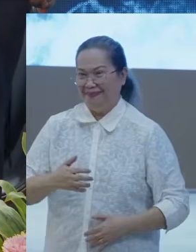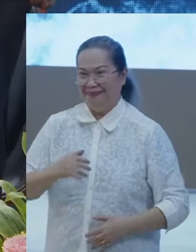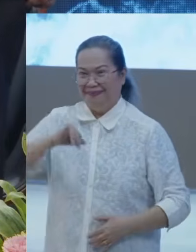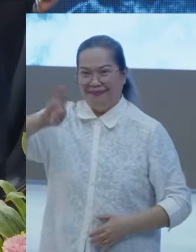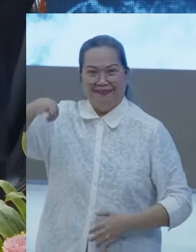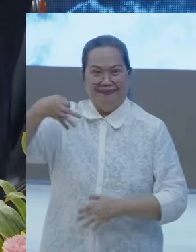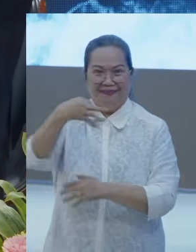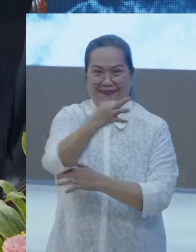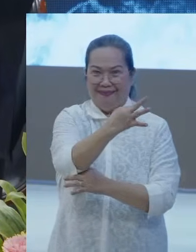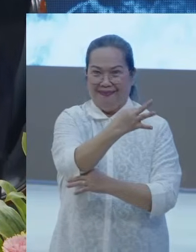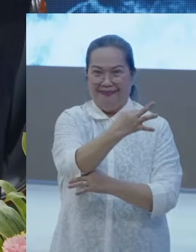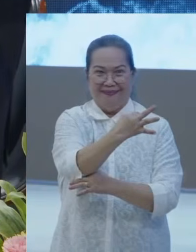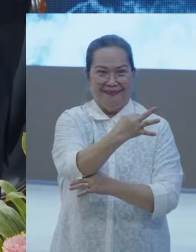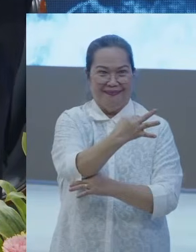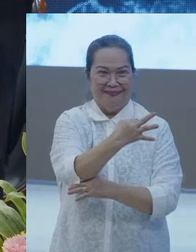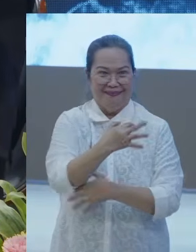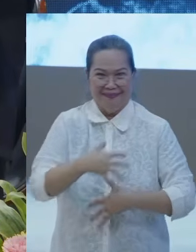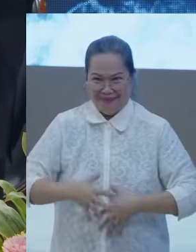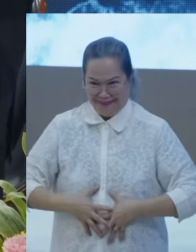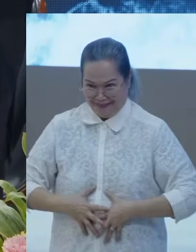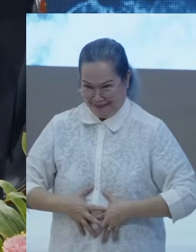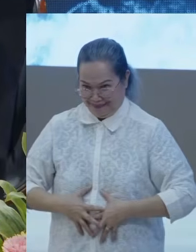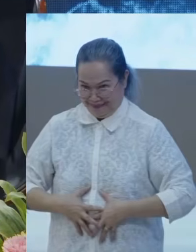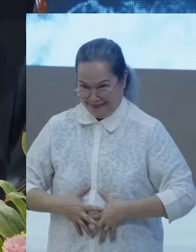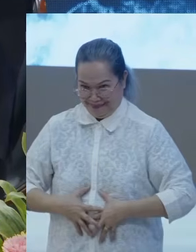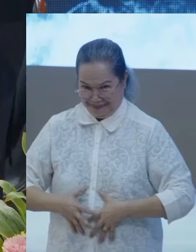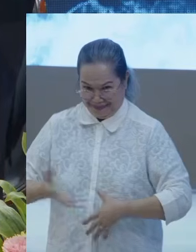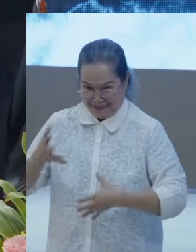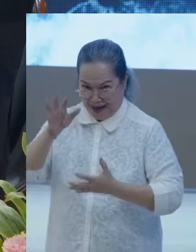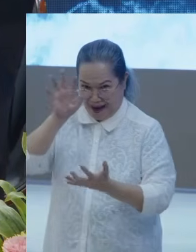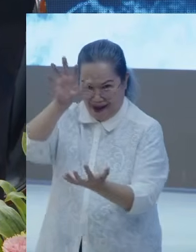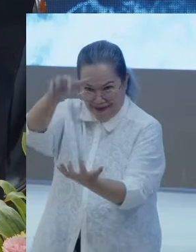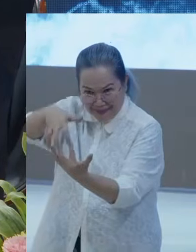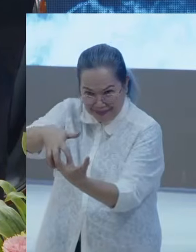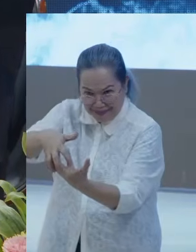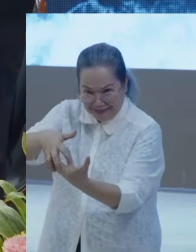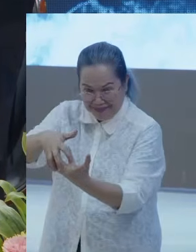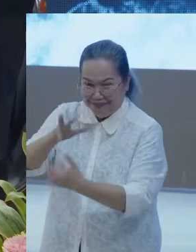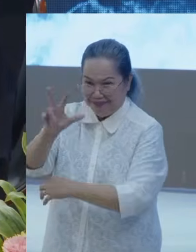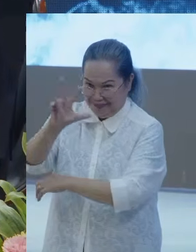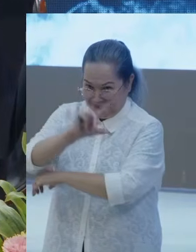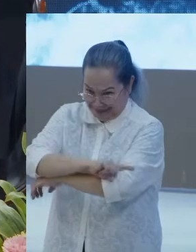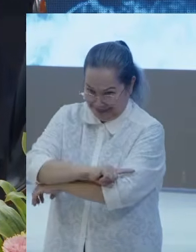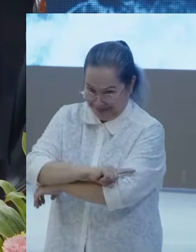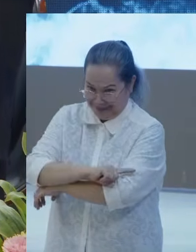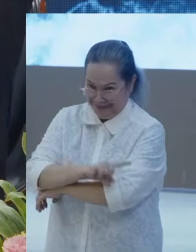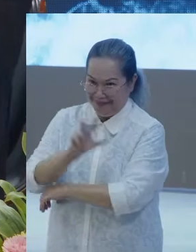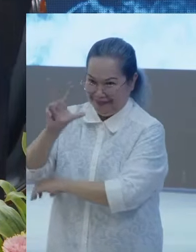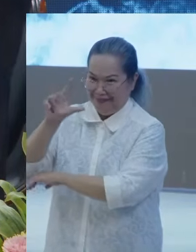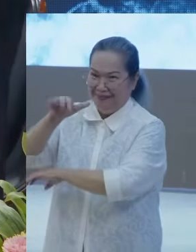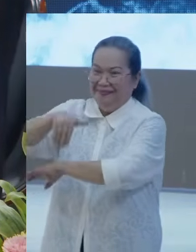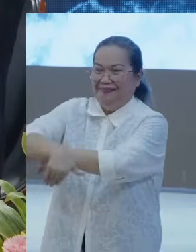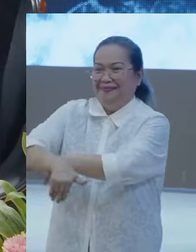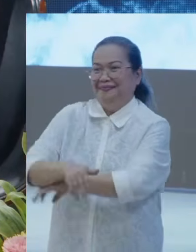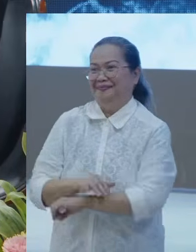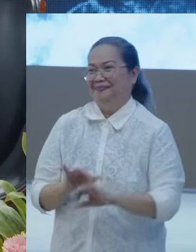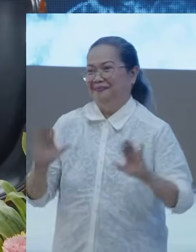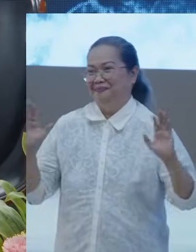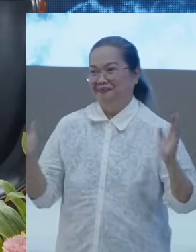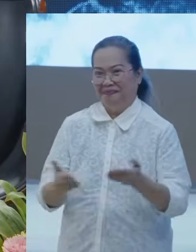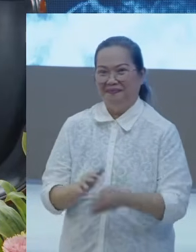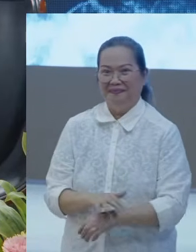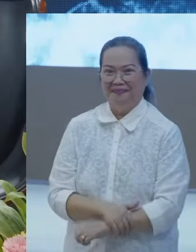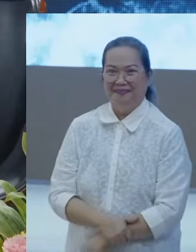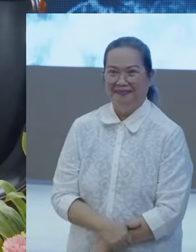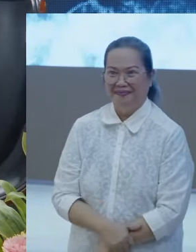ng day is the whole day or a fraction thereof. Ganun po ang habit at